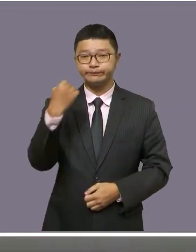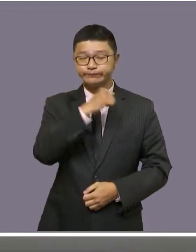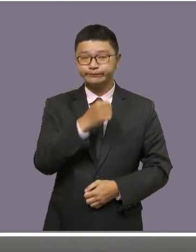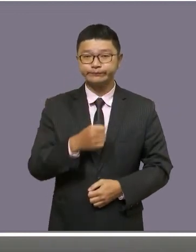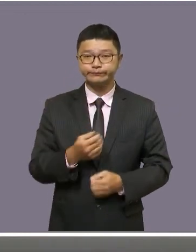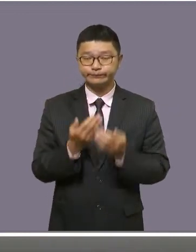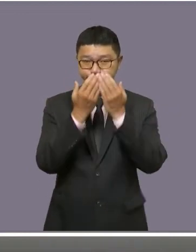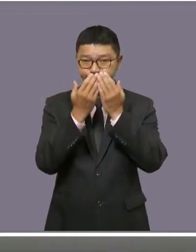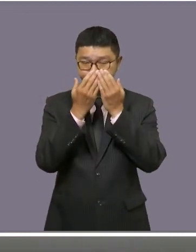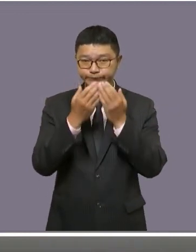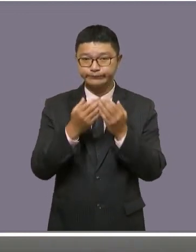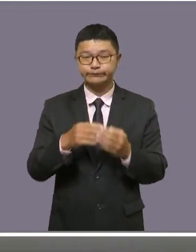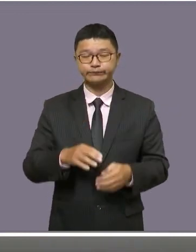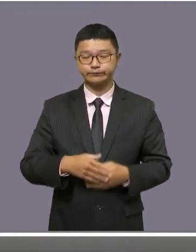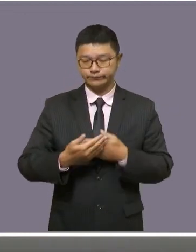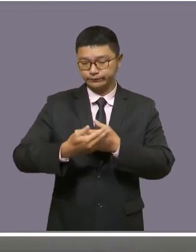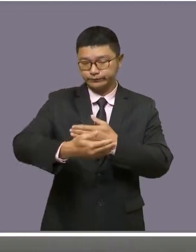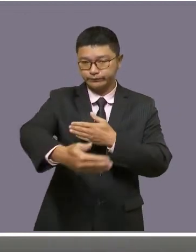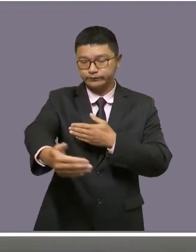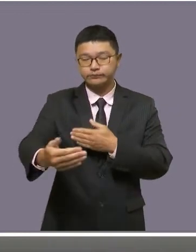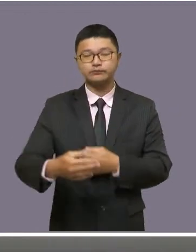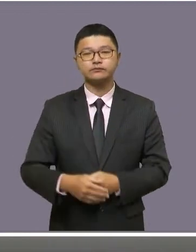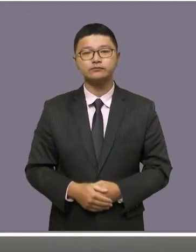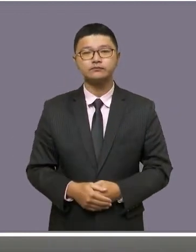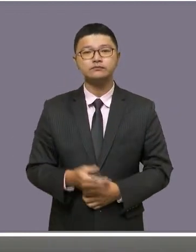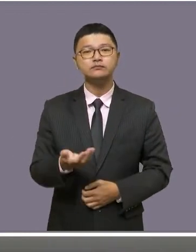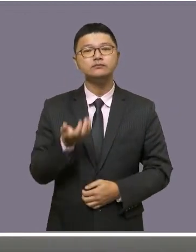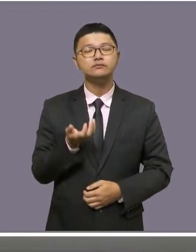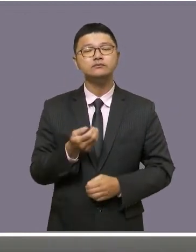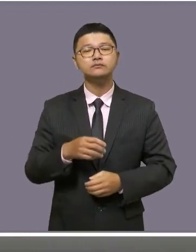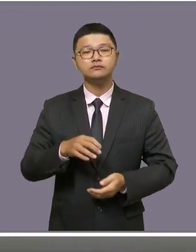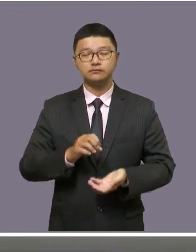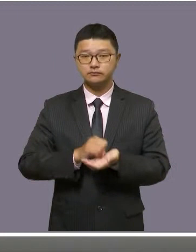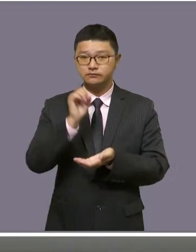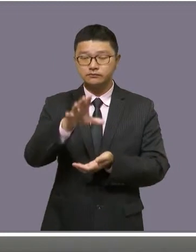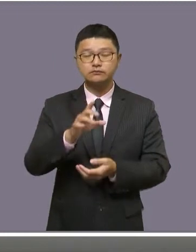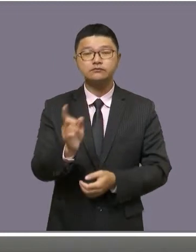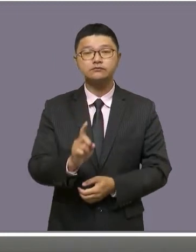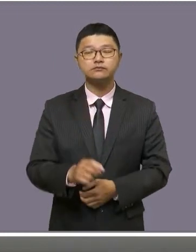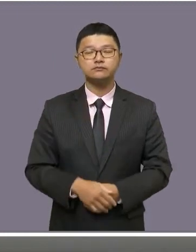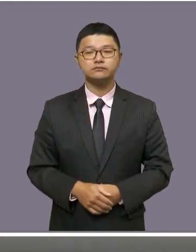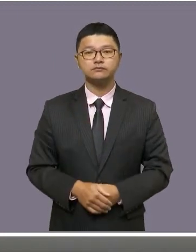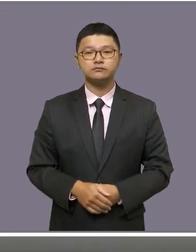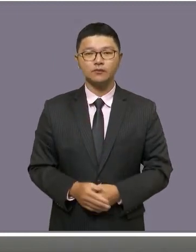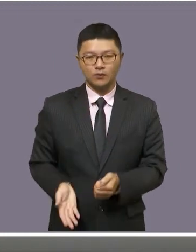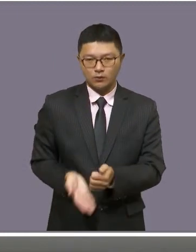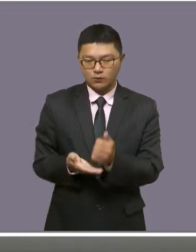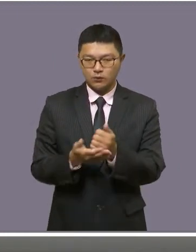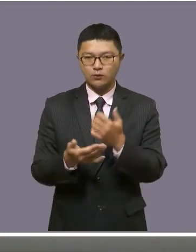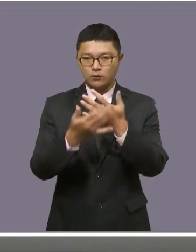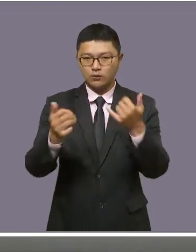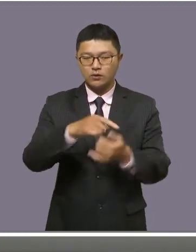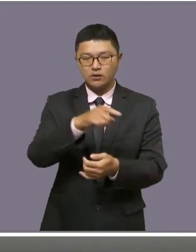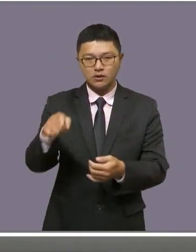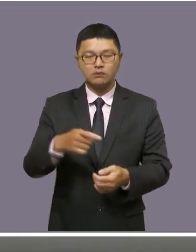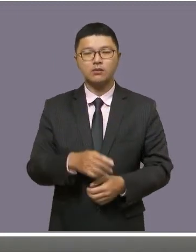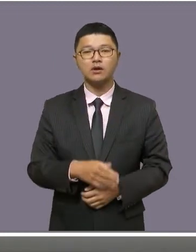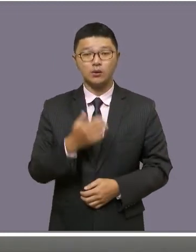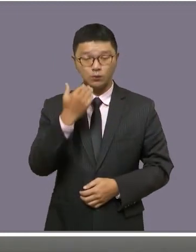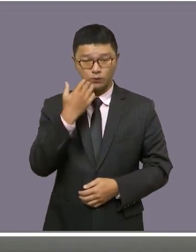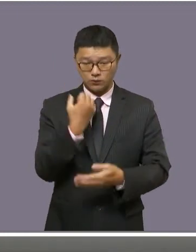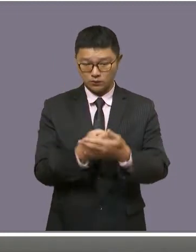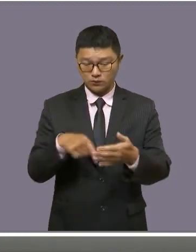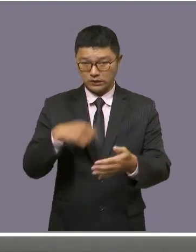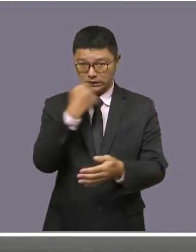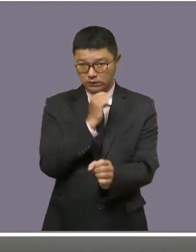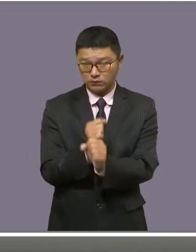个教育过程、培育过程里面，刚有向各位先进来报告，我们鼓励这些侨生同学有机会留在台